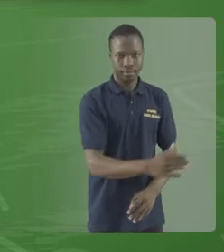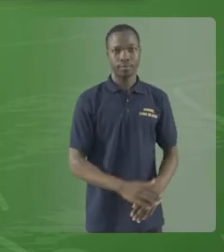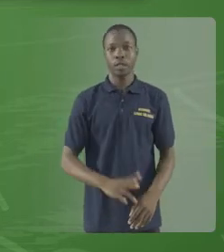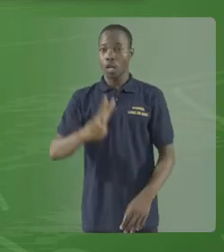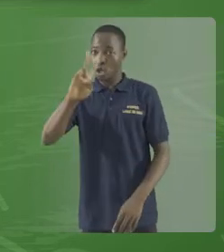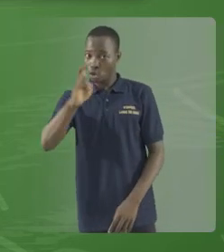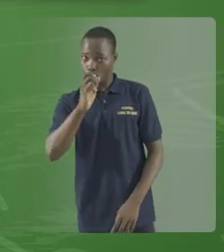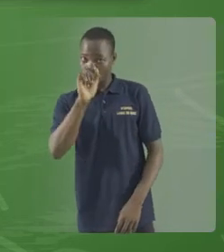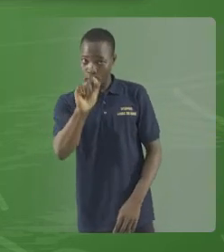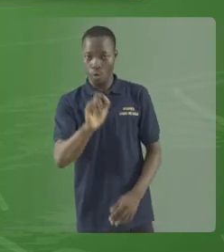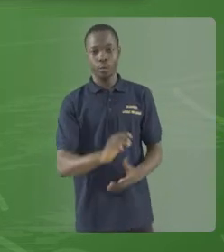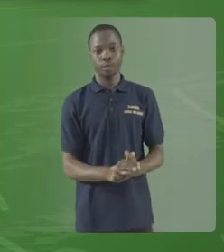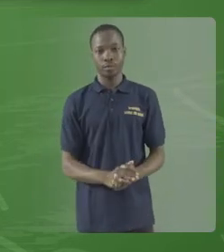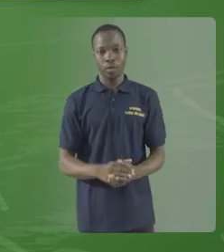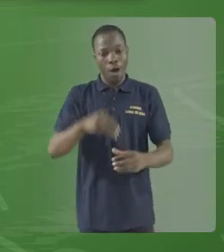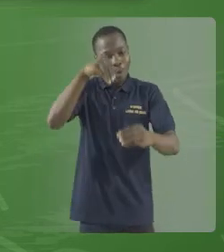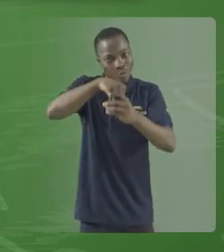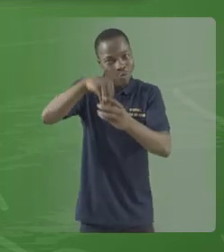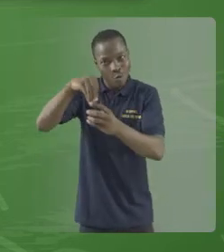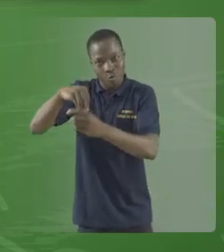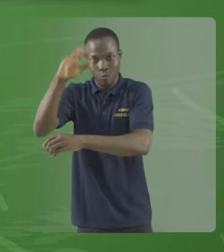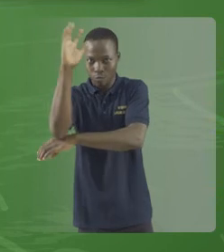ensuite reboisement,